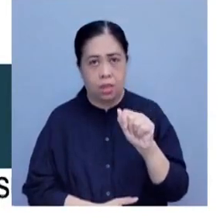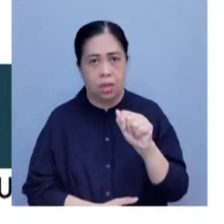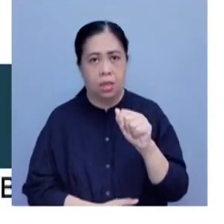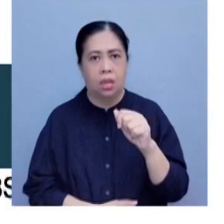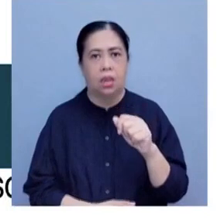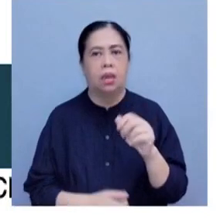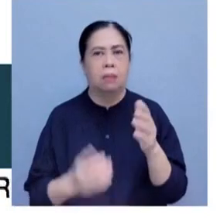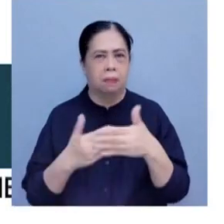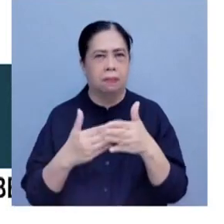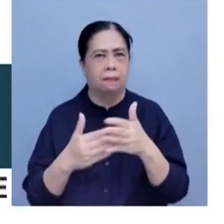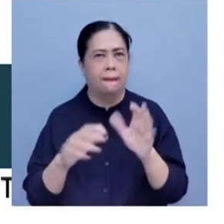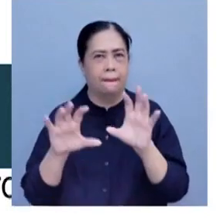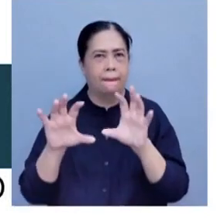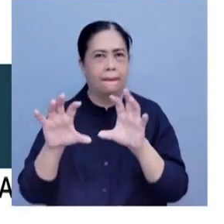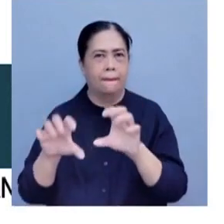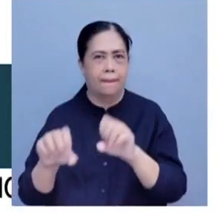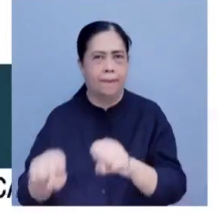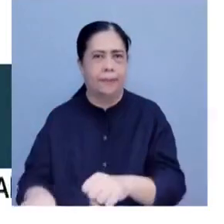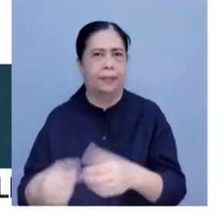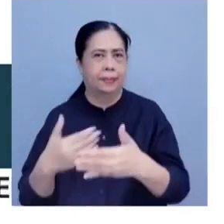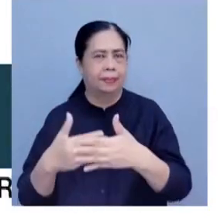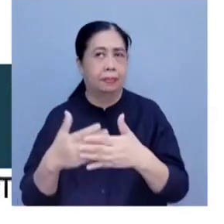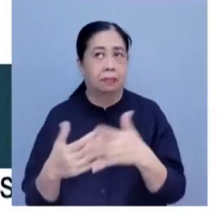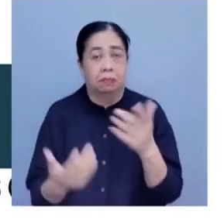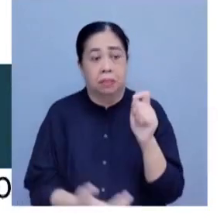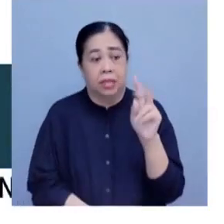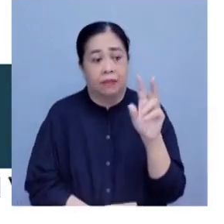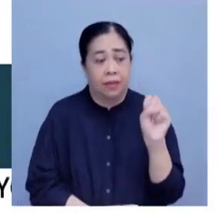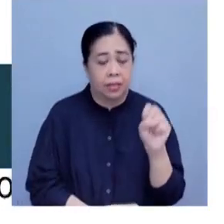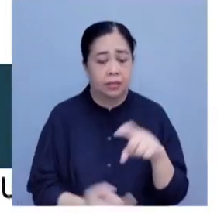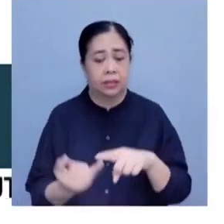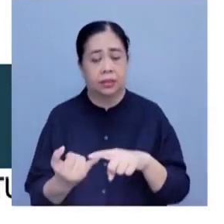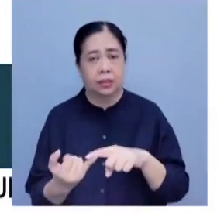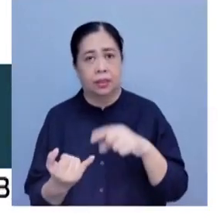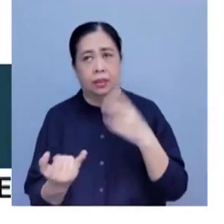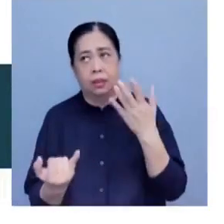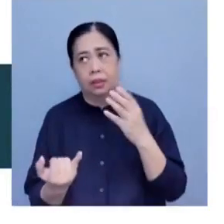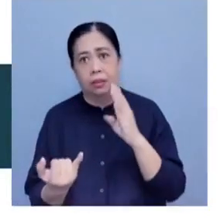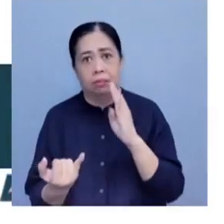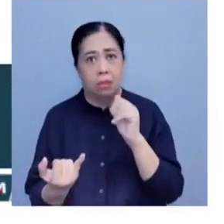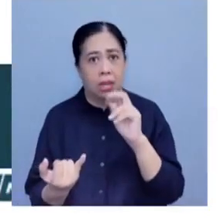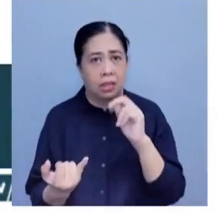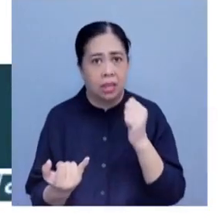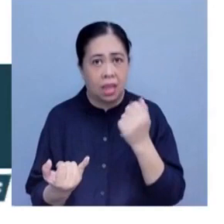mundo ni Bantag, whether it's Teves or Bantag, no? Pero lumiliit na ang mundo nila.